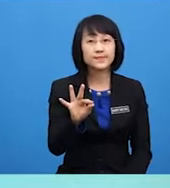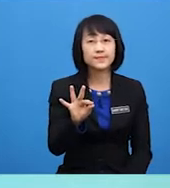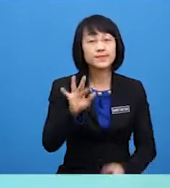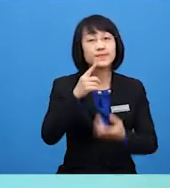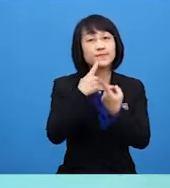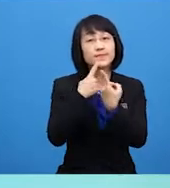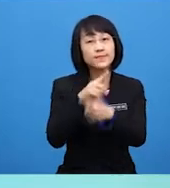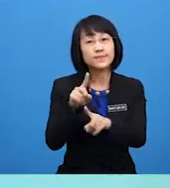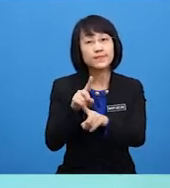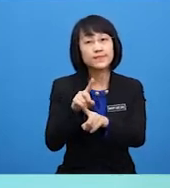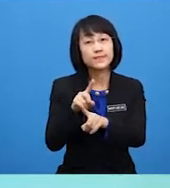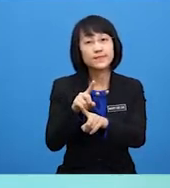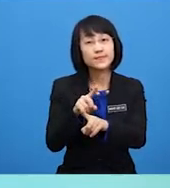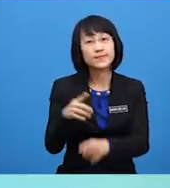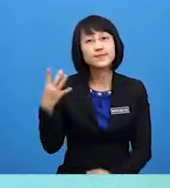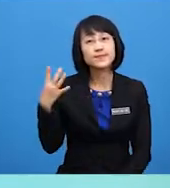5/9, jawapannya